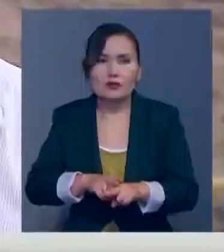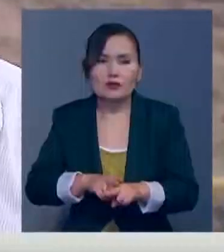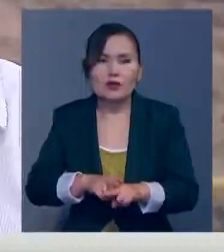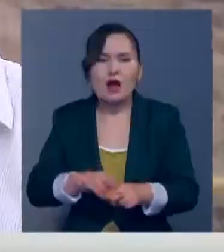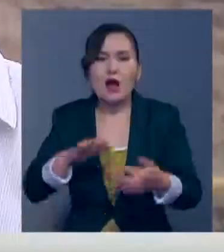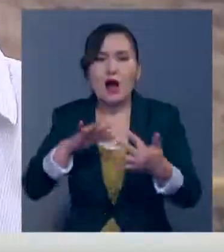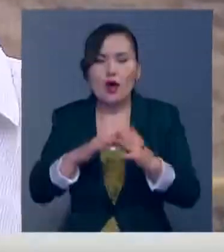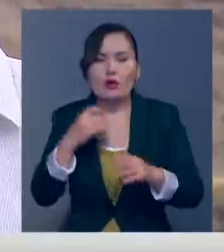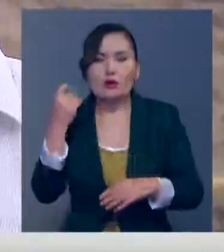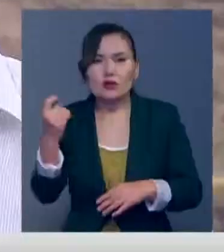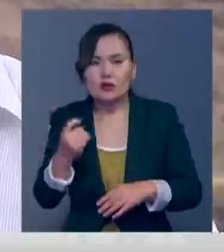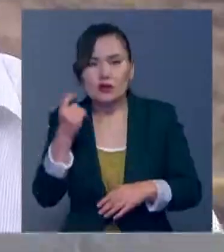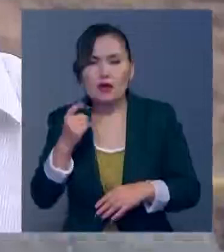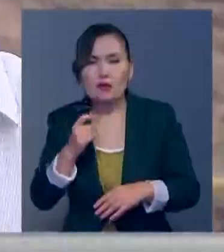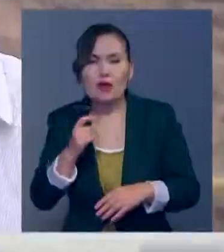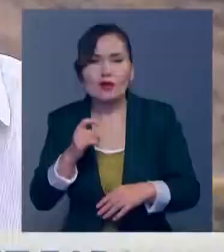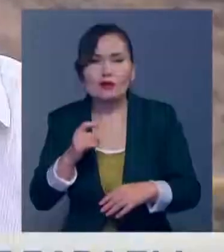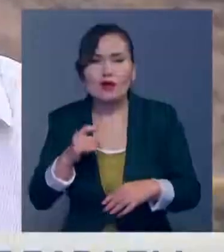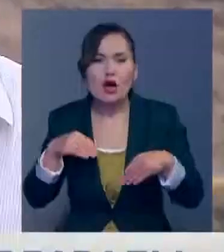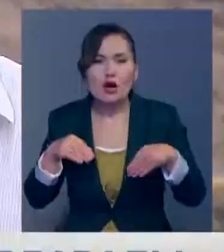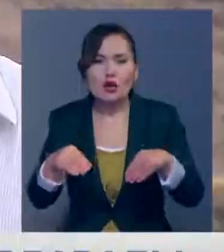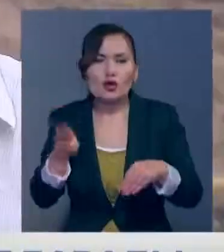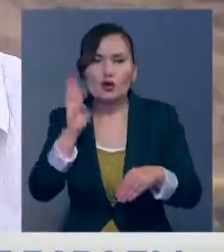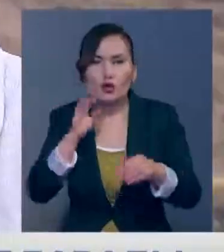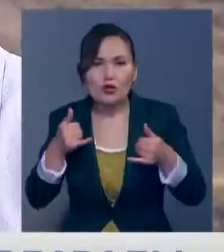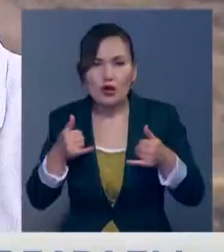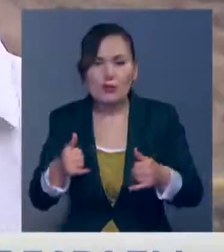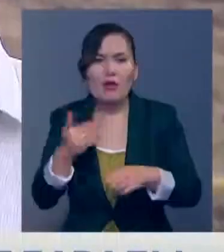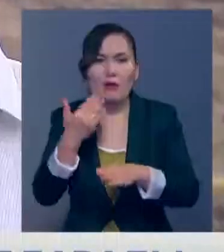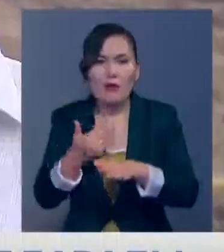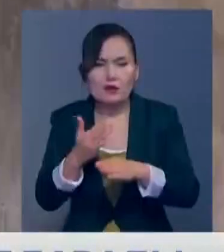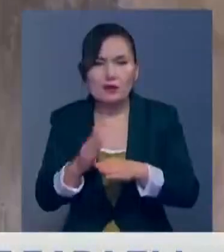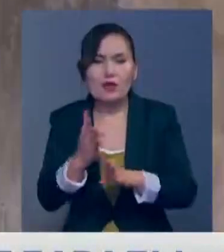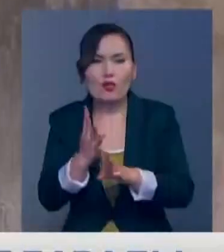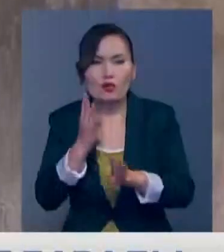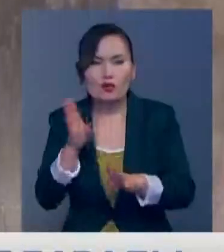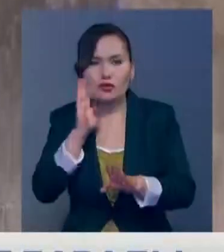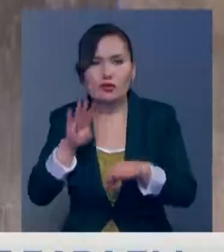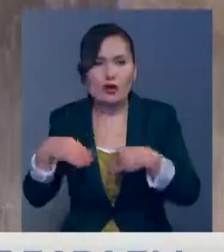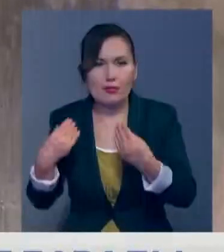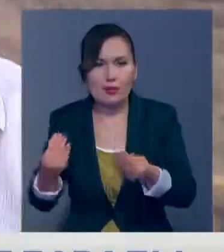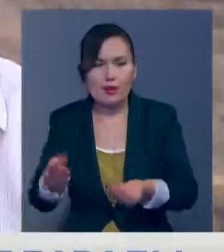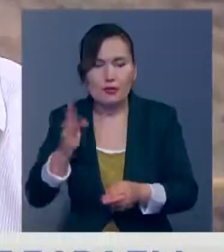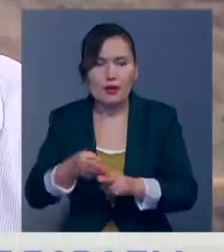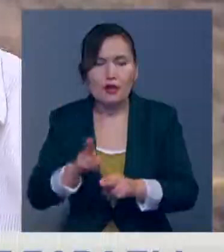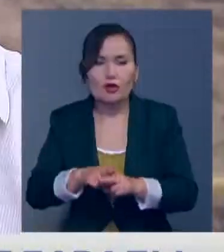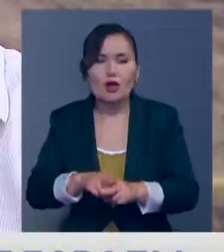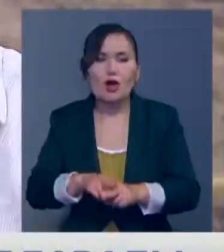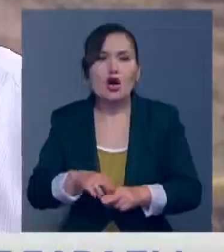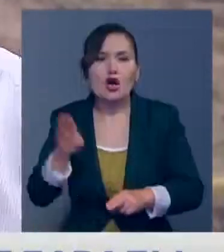ауыл шаруа дақылдарын суару кезінде жаңағы кезек-кезекпен суарып жатырмыз. Бартоғай су